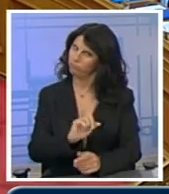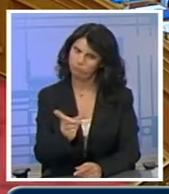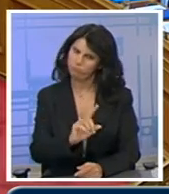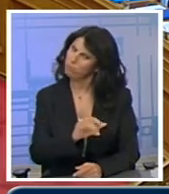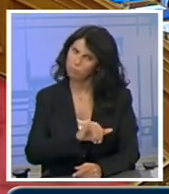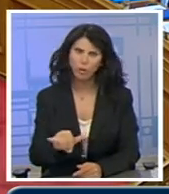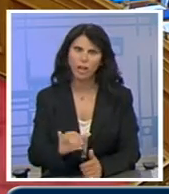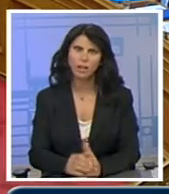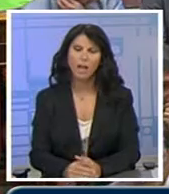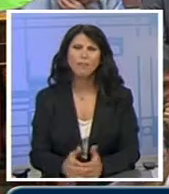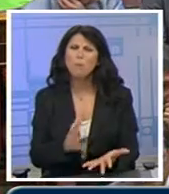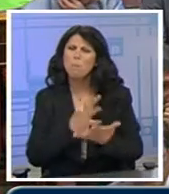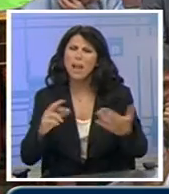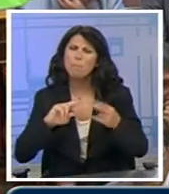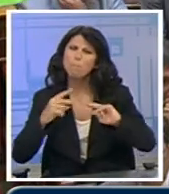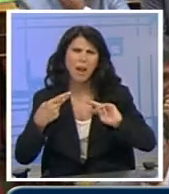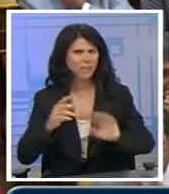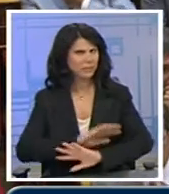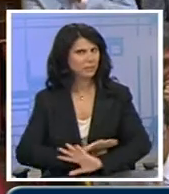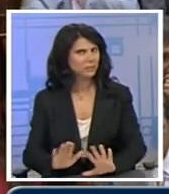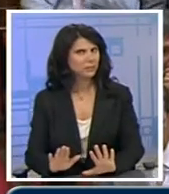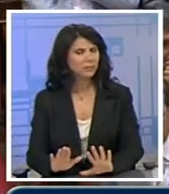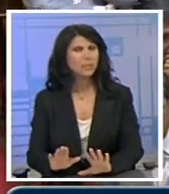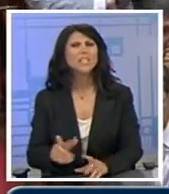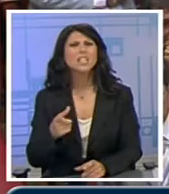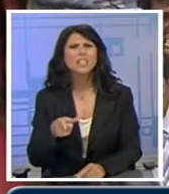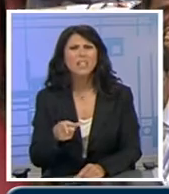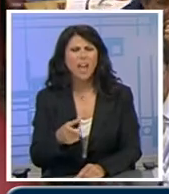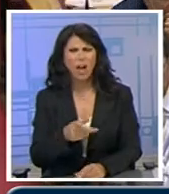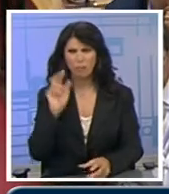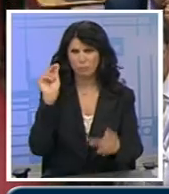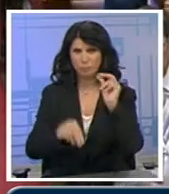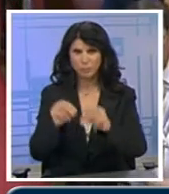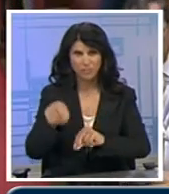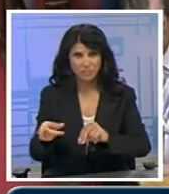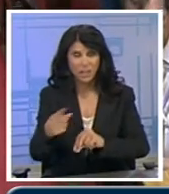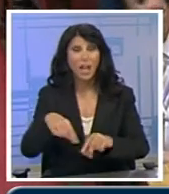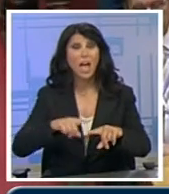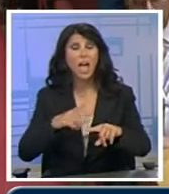Πρόκειται για πολύ μεγάλη παρεξήγηση και για καταστρατήγηση της ψήφου των Ελλήνων.